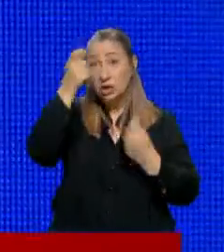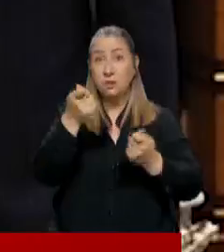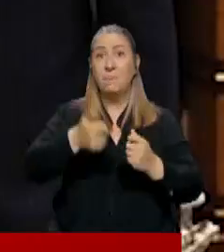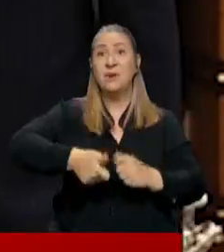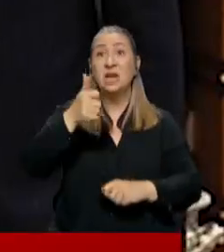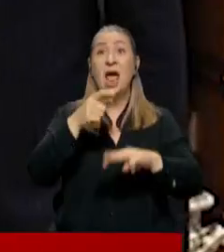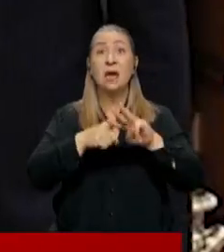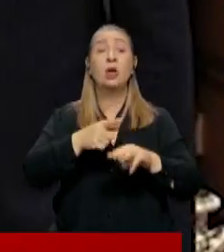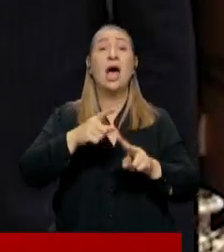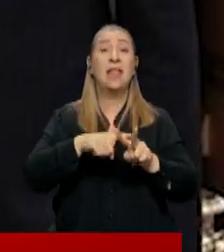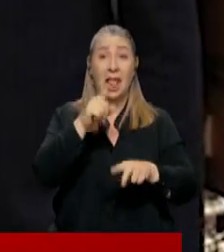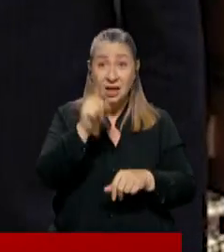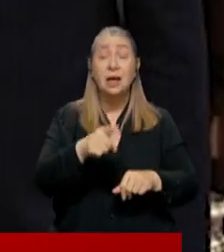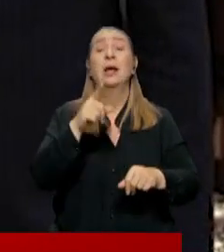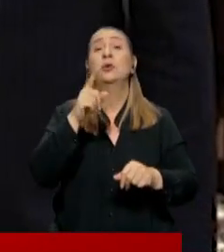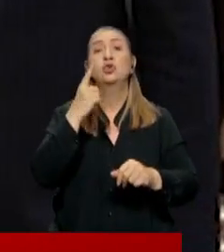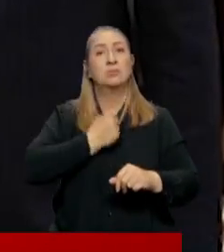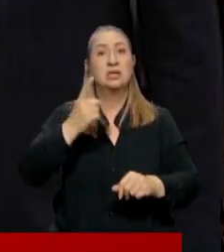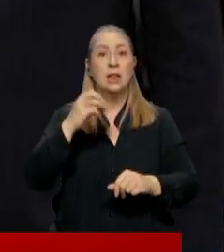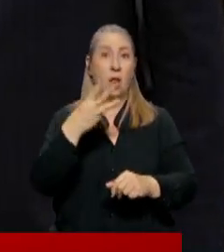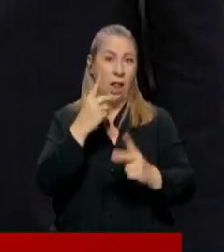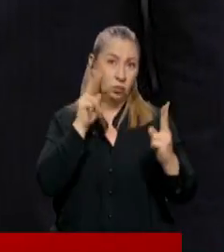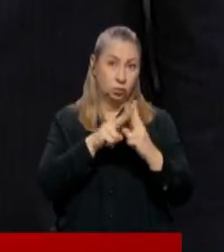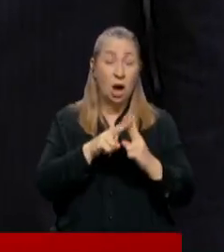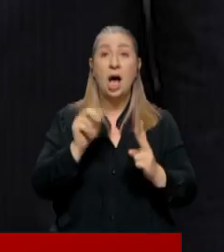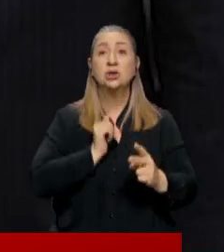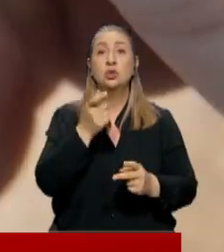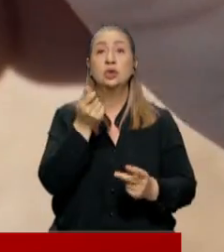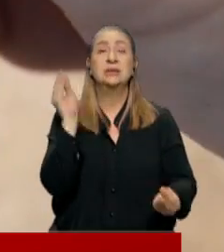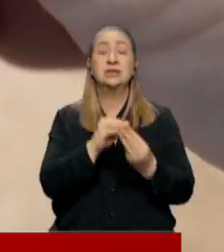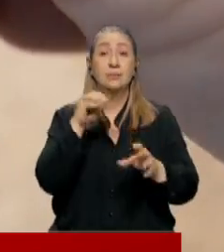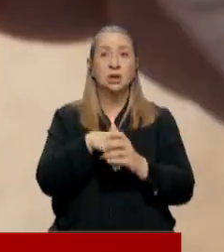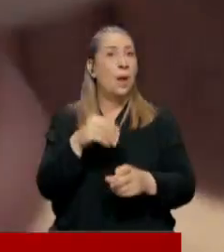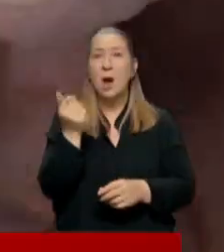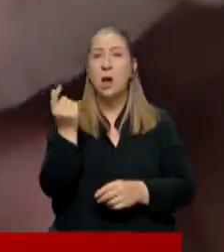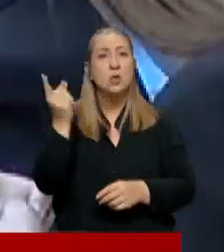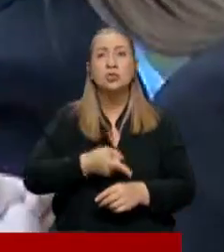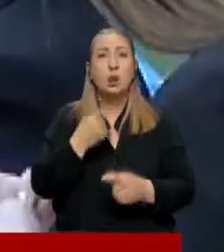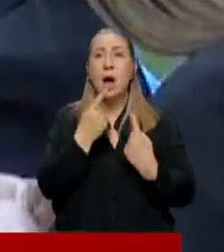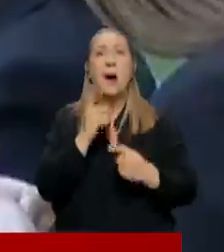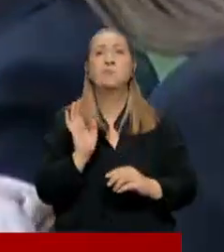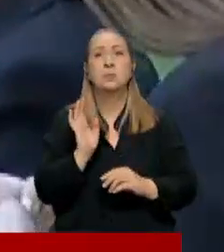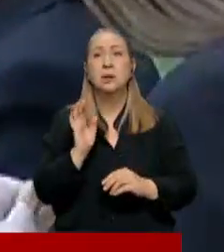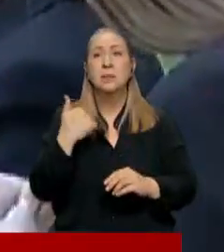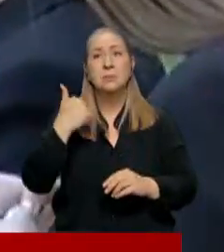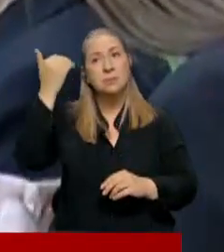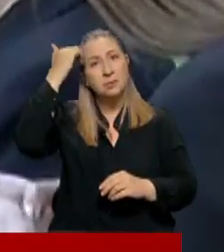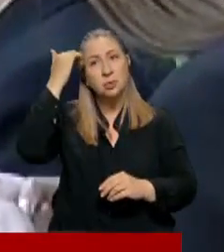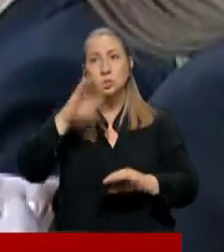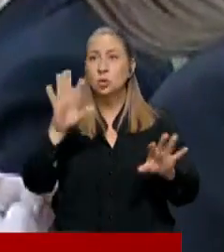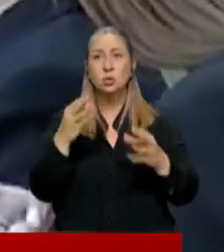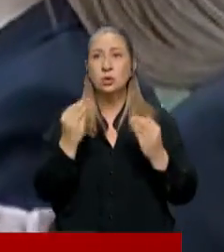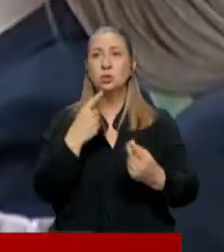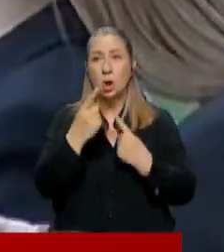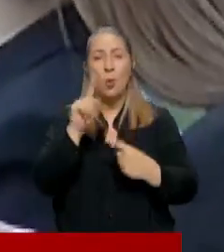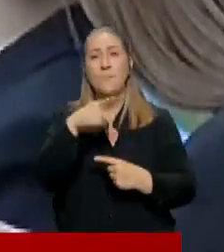Başkanı Ergün Atalay Cumhurbaşkanı Erdoğan'la görüştü. Asgari ücrete zam için ama rakam konuşulmamış. Benim aklımdaki rakam çok güzel, her şeyi